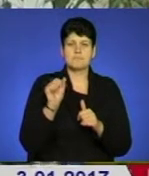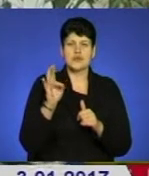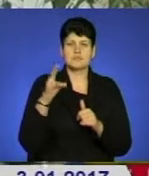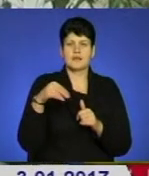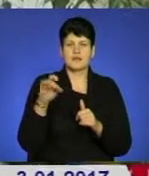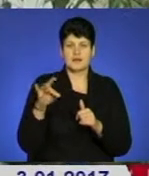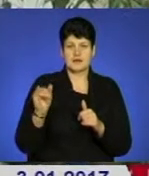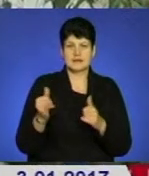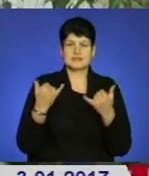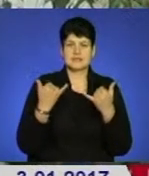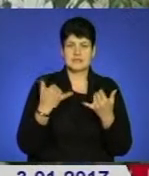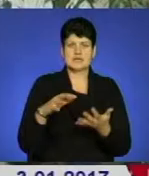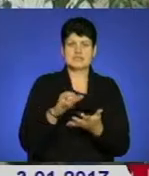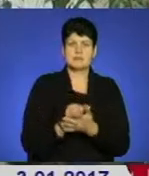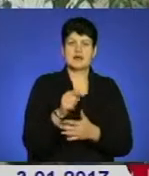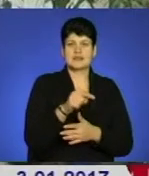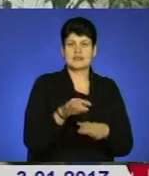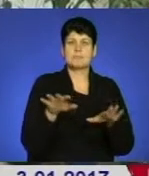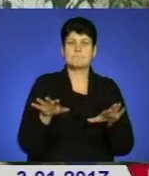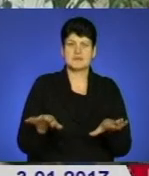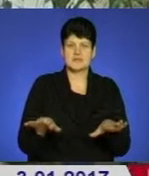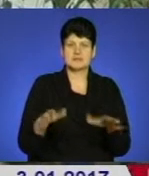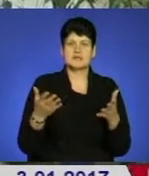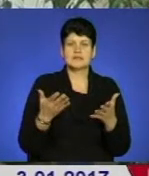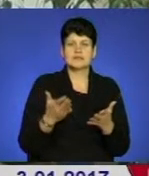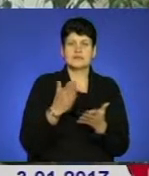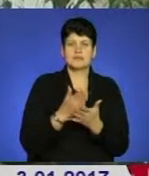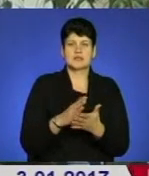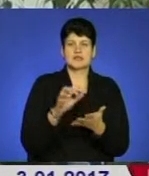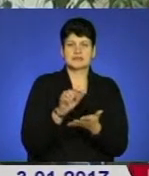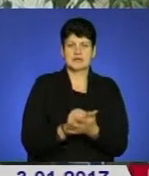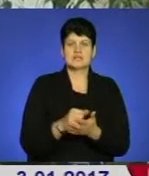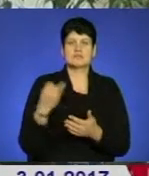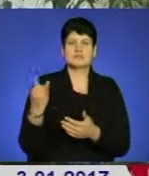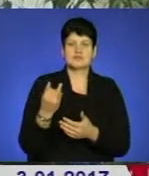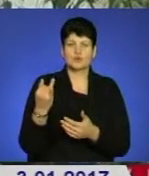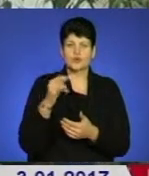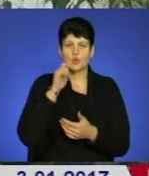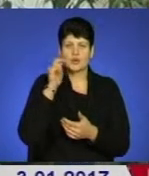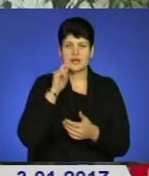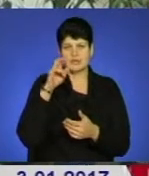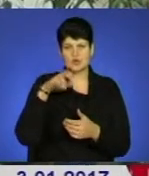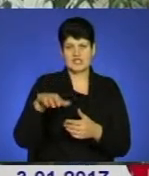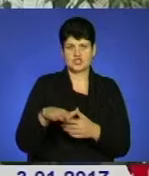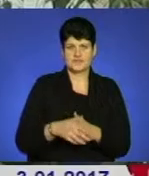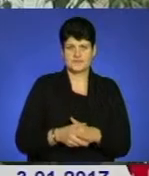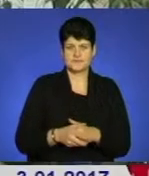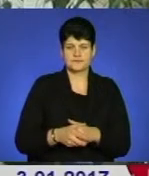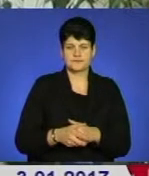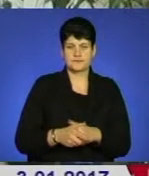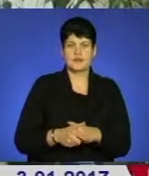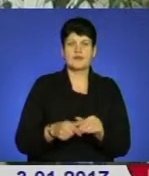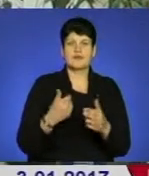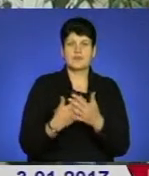зараз по праву займає те місце, яке він повинен зайняти в історії української держави. І,